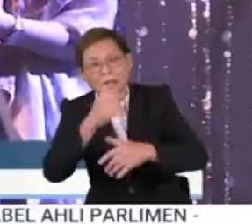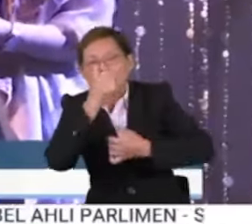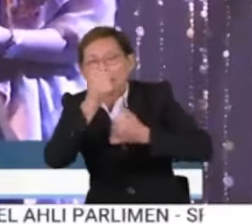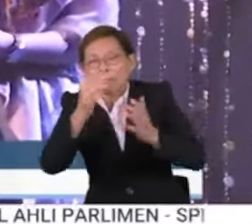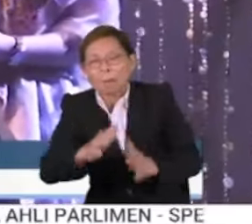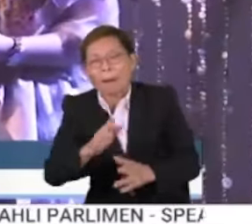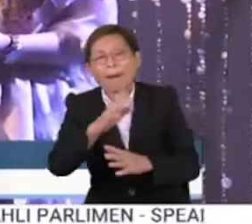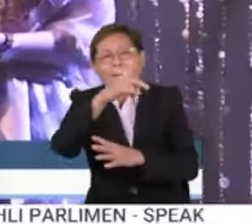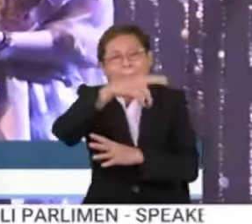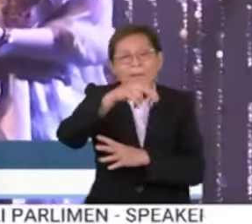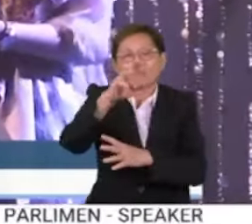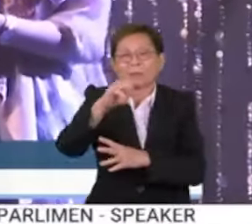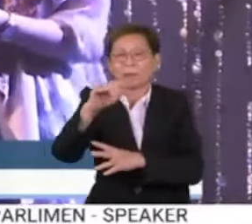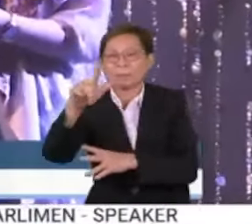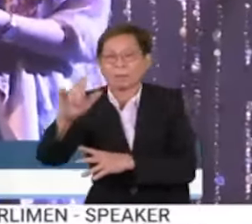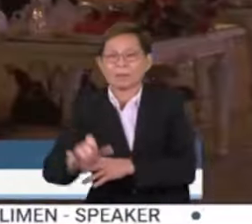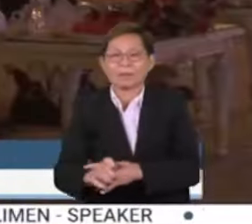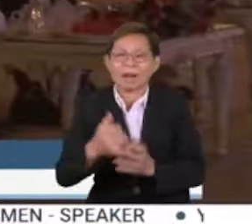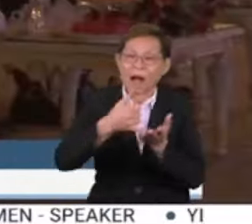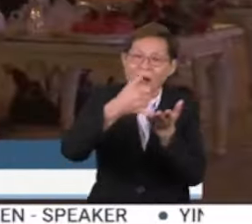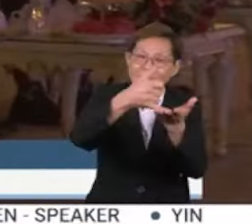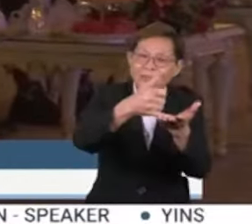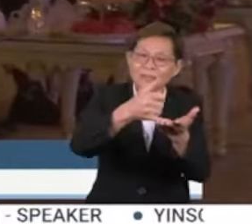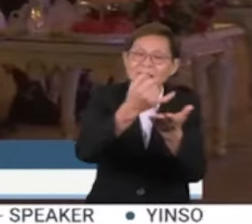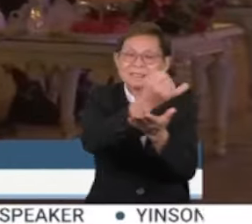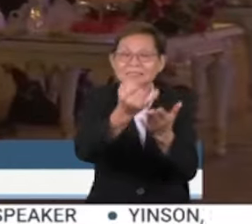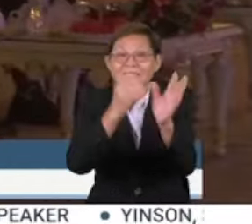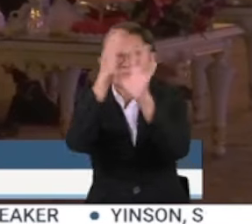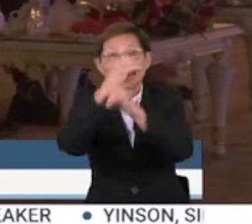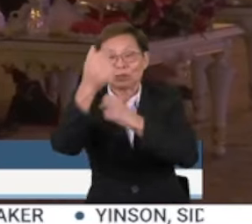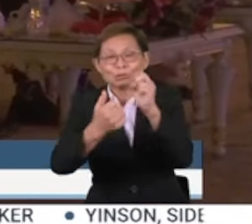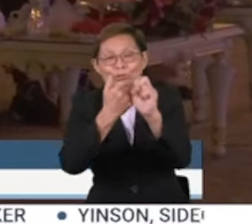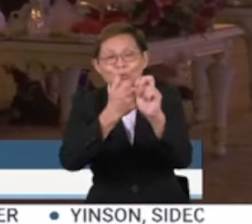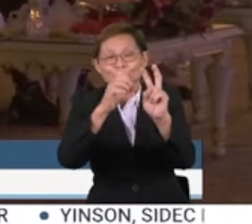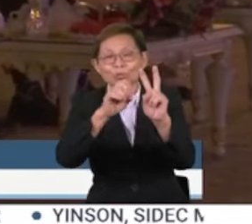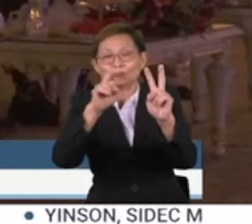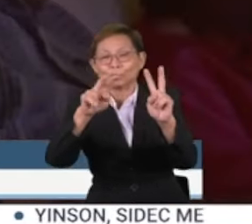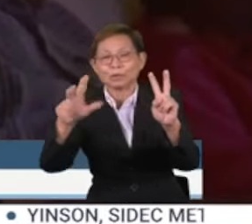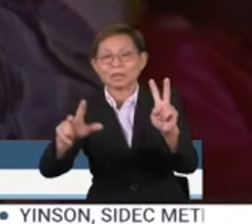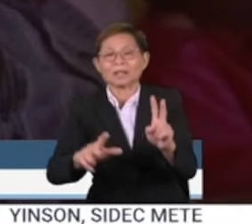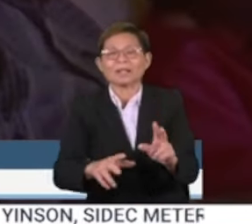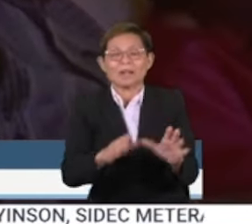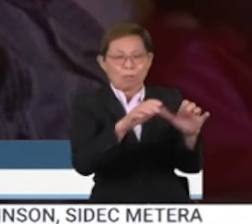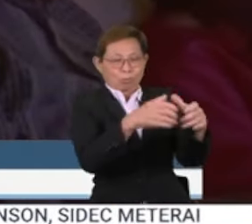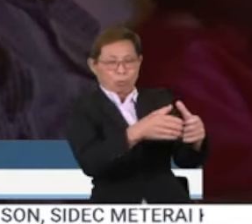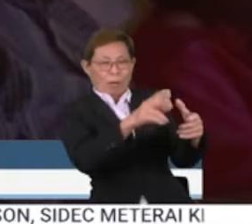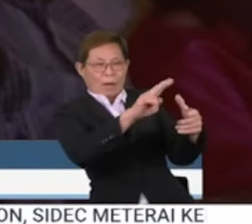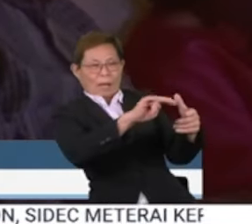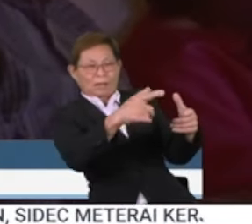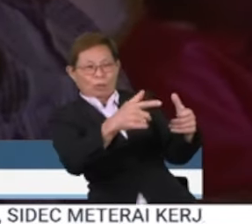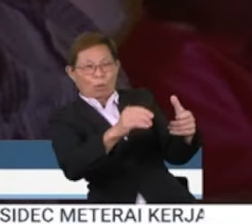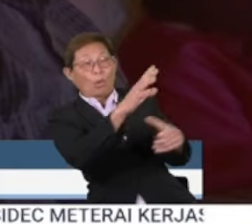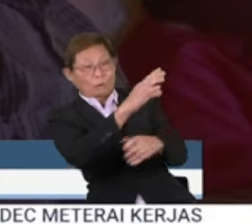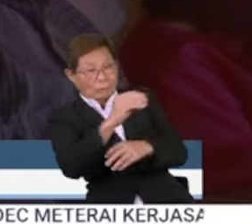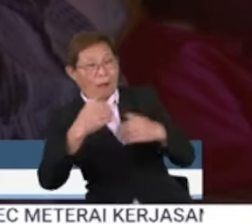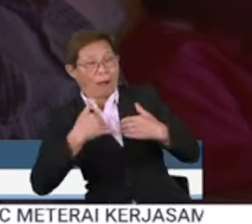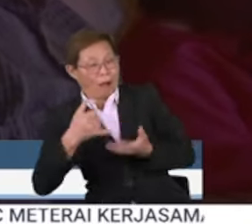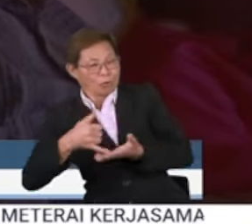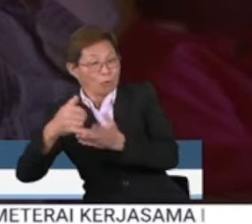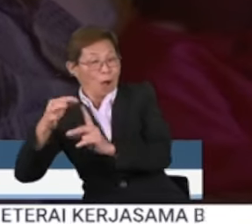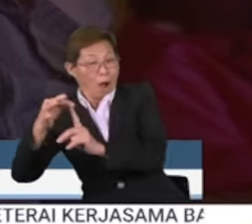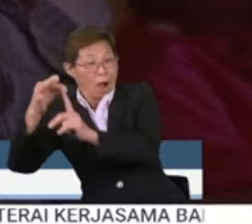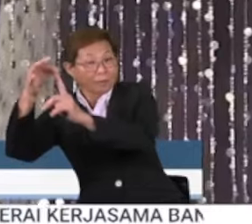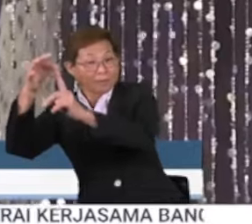Peminat Piramli Sarawak, Anugerah Pendukung Seni Sarawak 2023, kategori Badan Bukan Kerajaan. Selain itu,